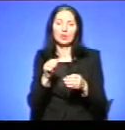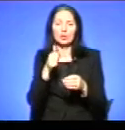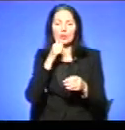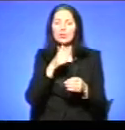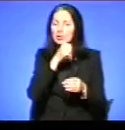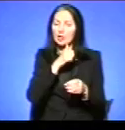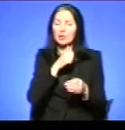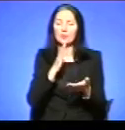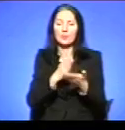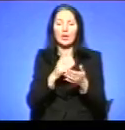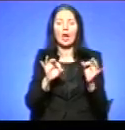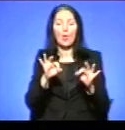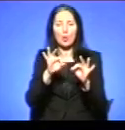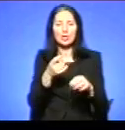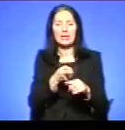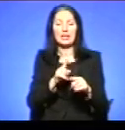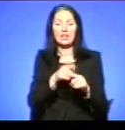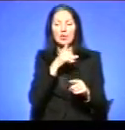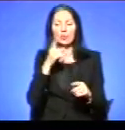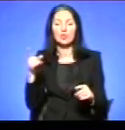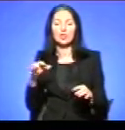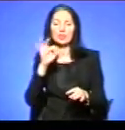Є автомобілі, які